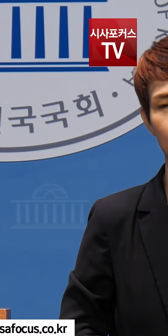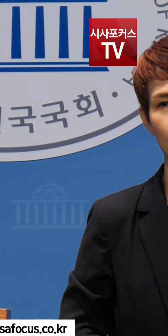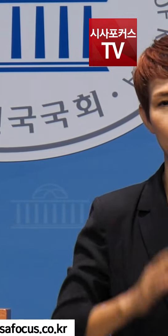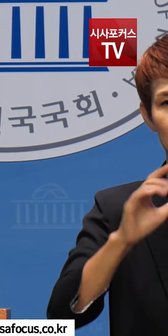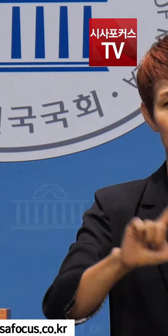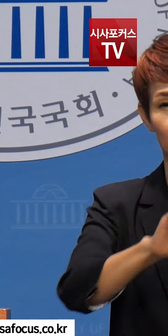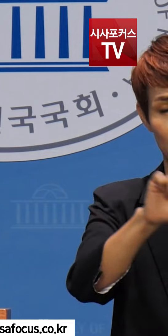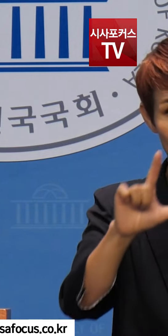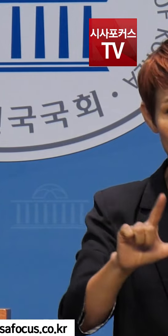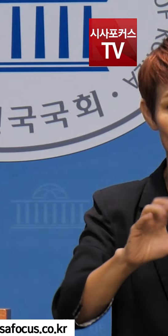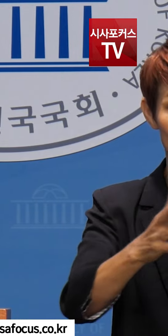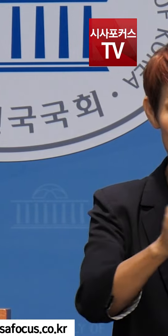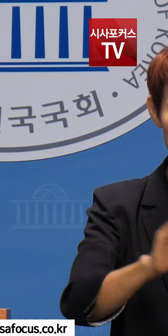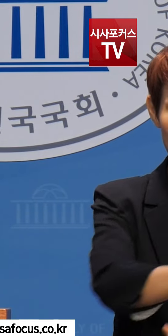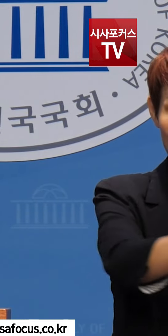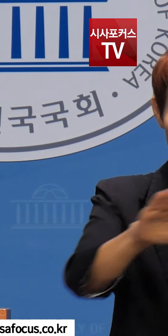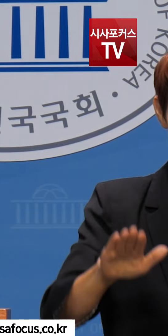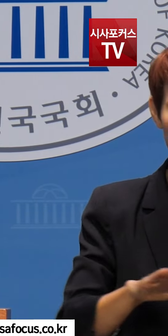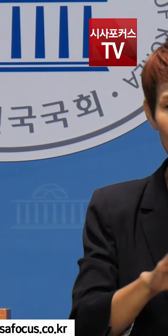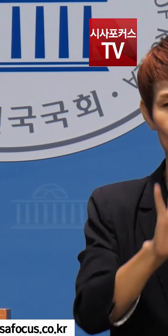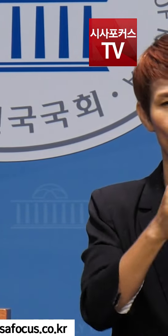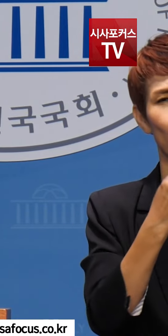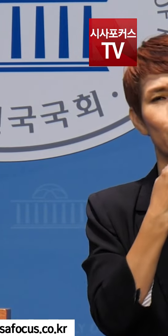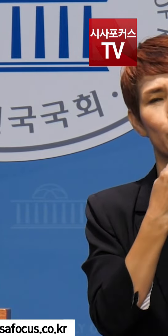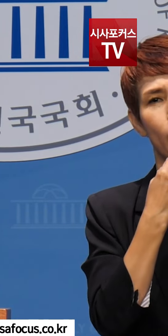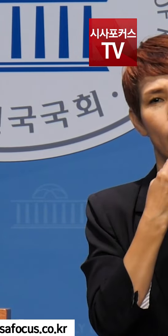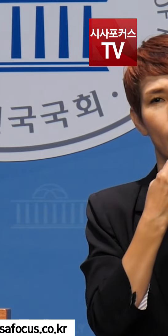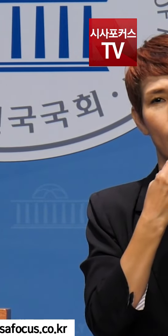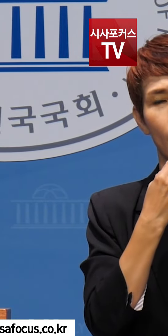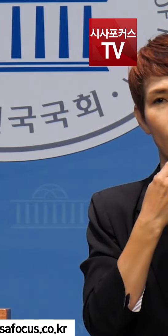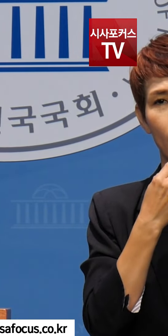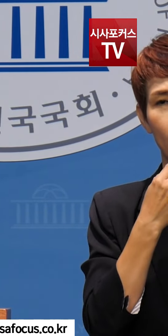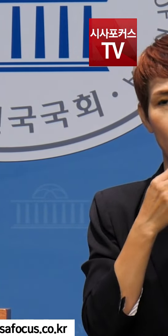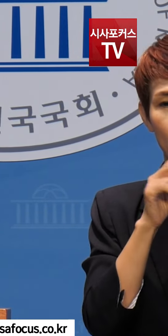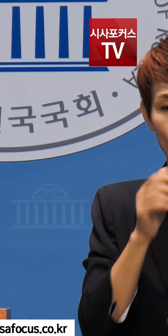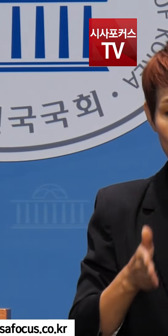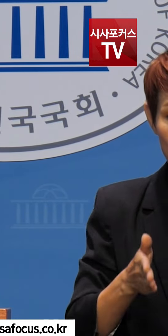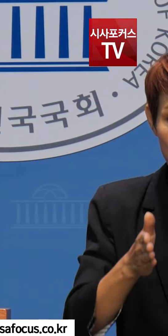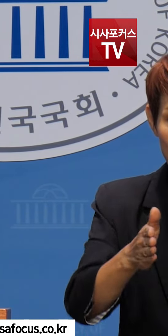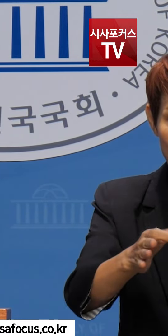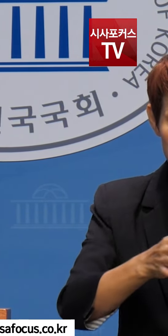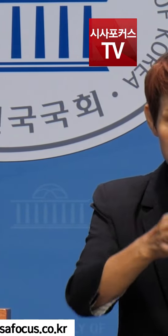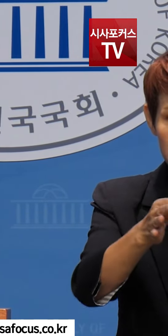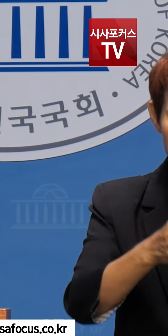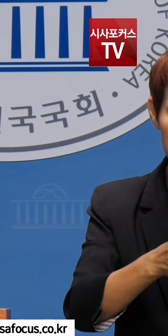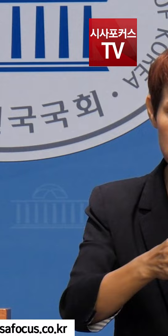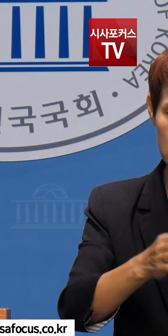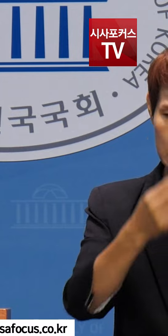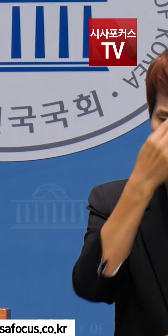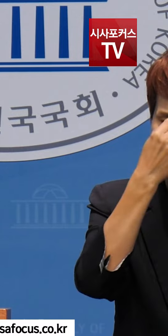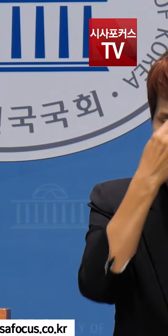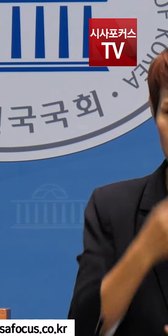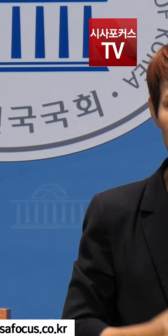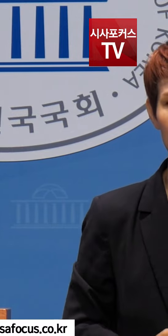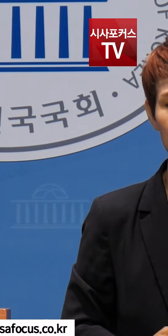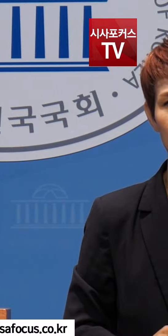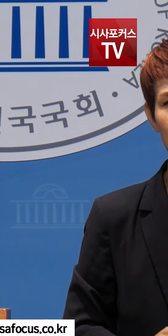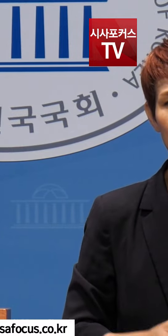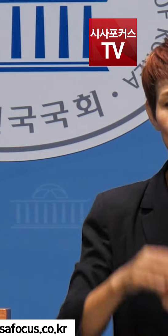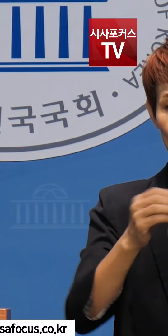지갑은 비었고 골목에는 돈이 돌지 않습니다. 추석이 코앞인데 국민의 한숨 소리만